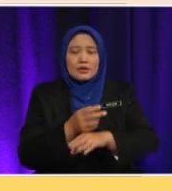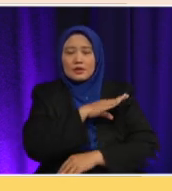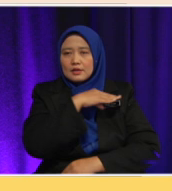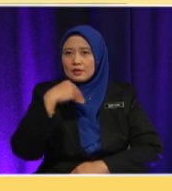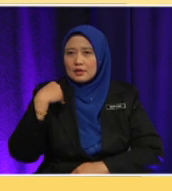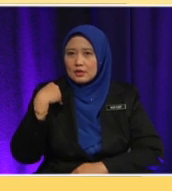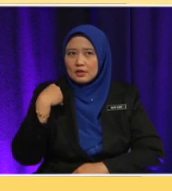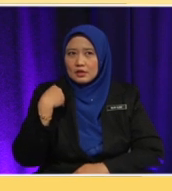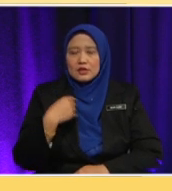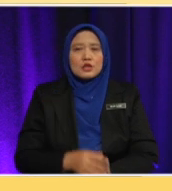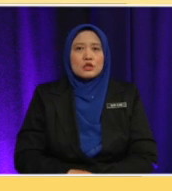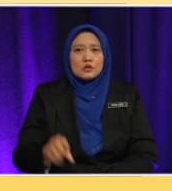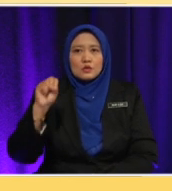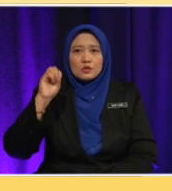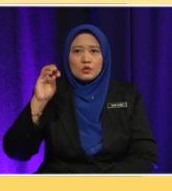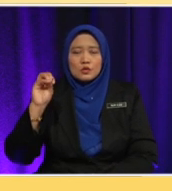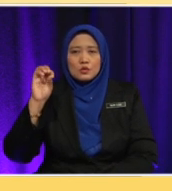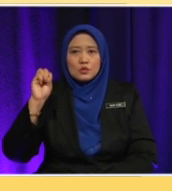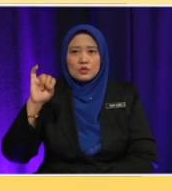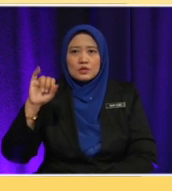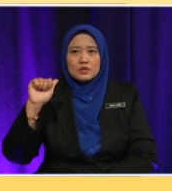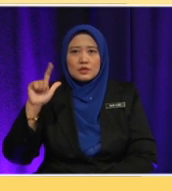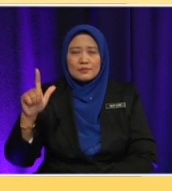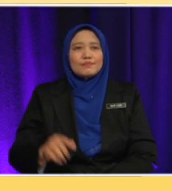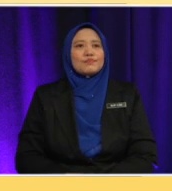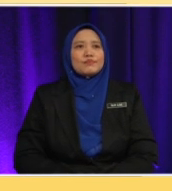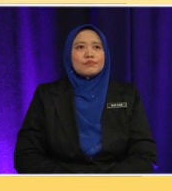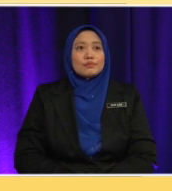kebangsaan dan seterusnya 7